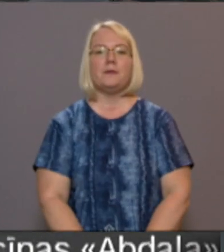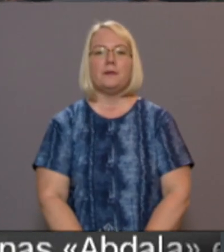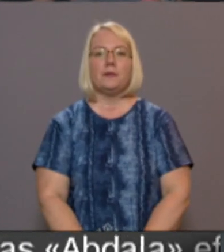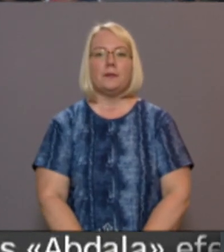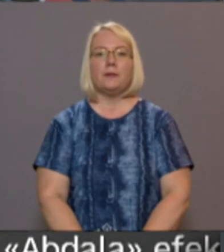Latvijas televīzija.